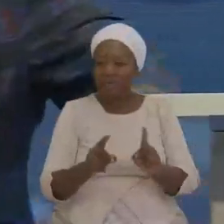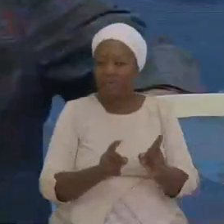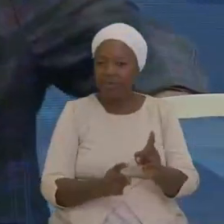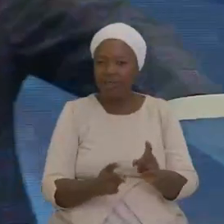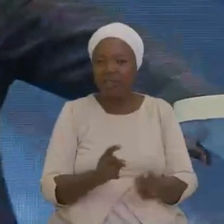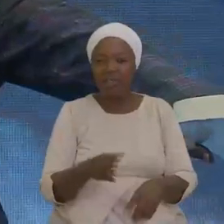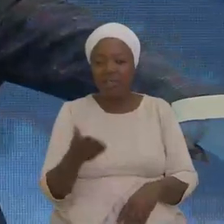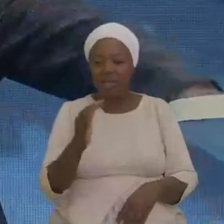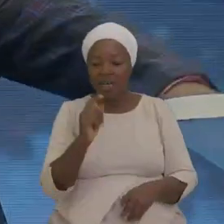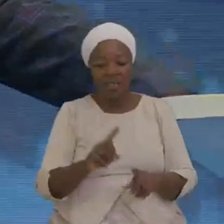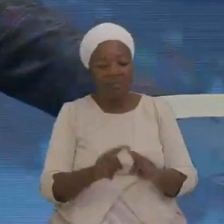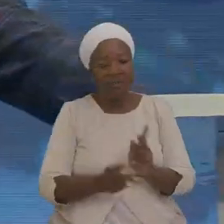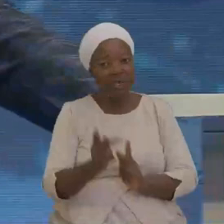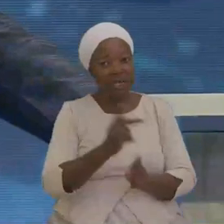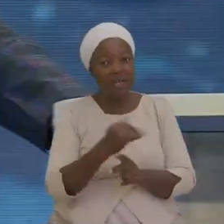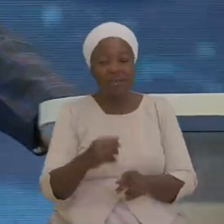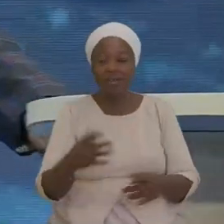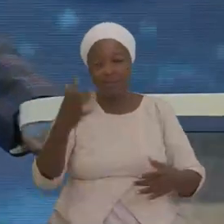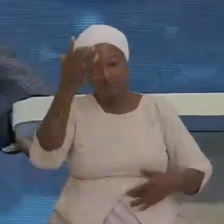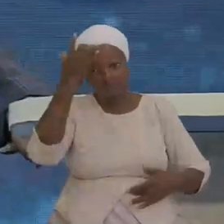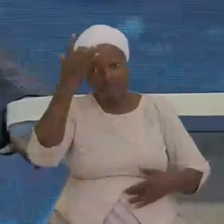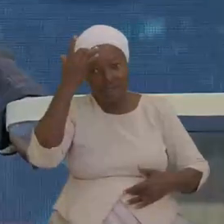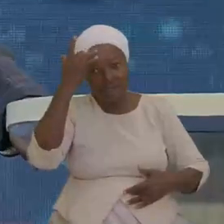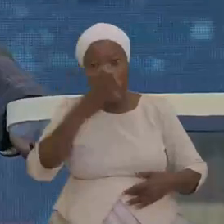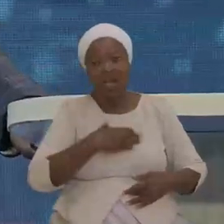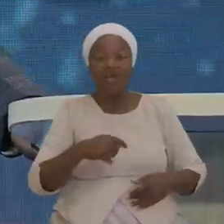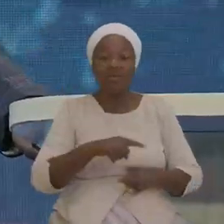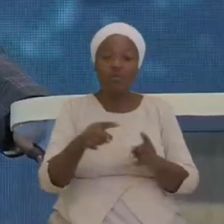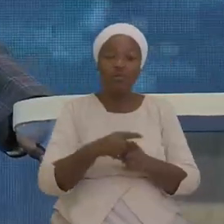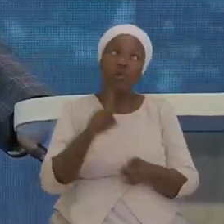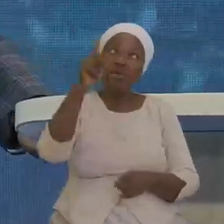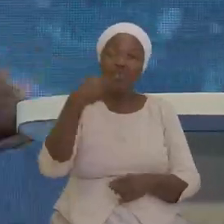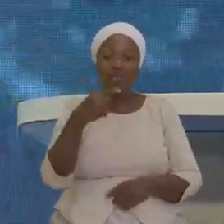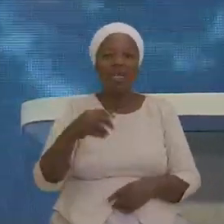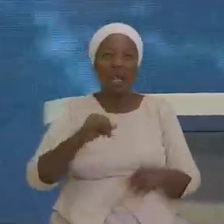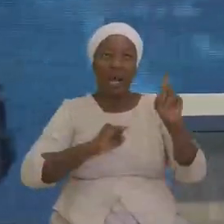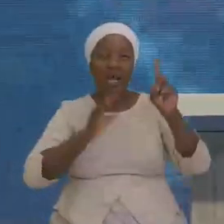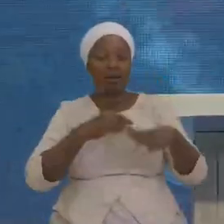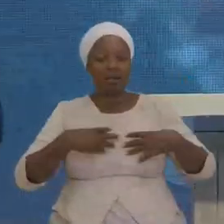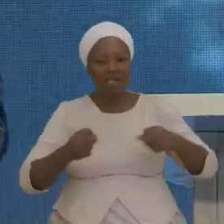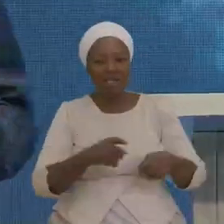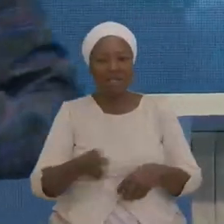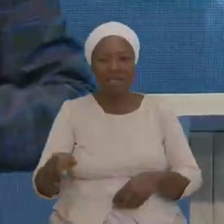Il y a différents types de maladies. Et quand il dit je les guérirai,